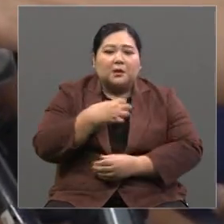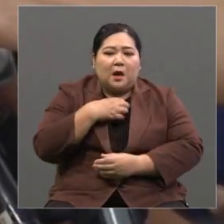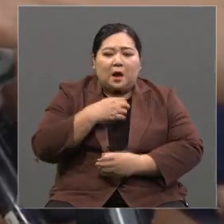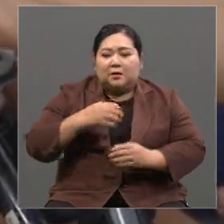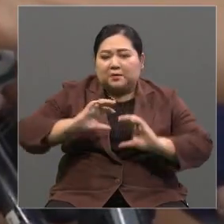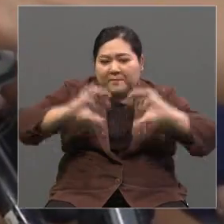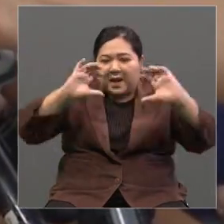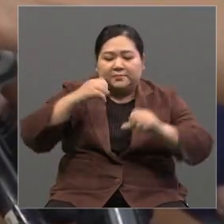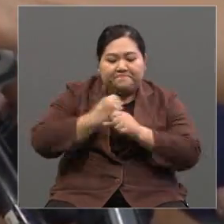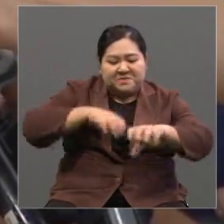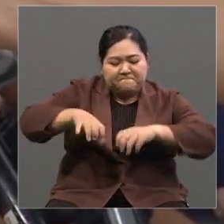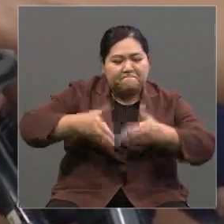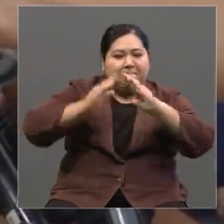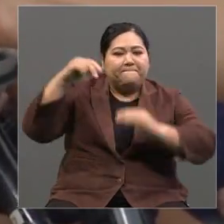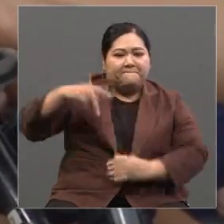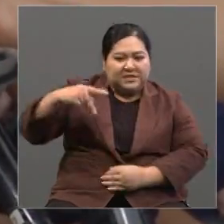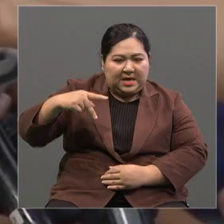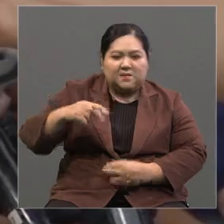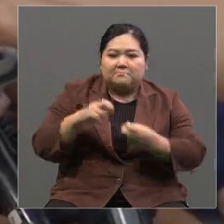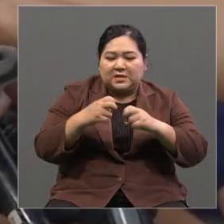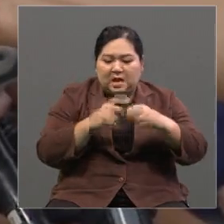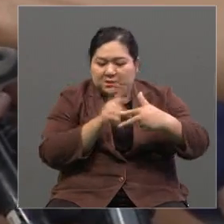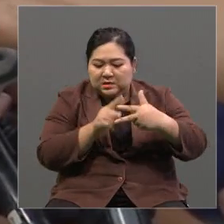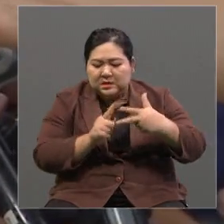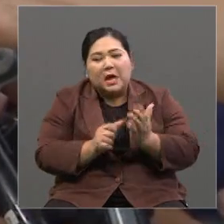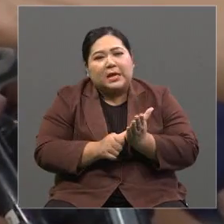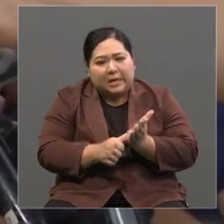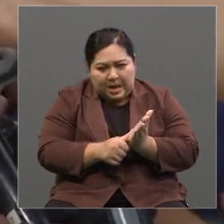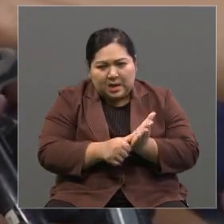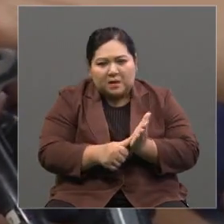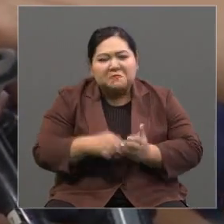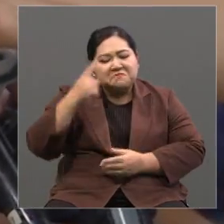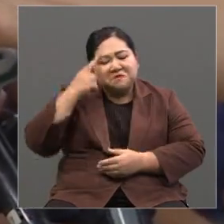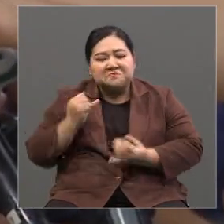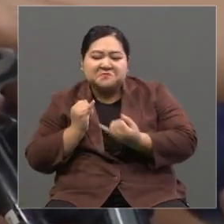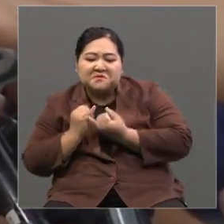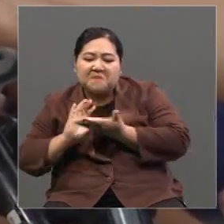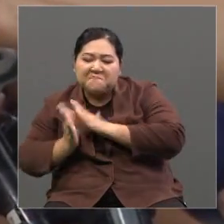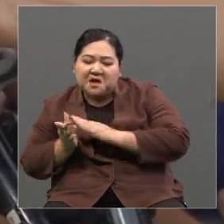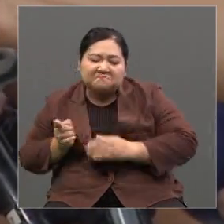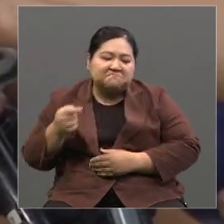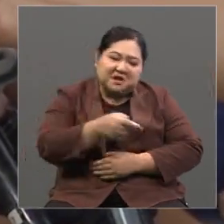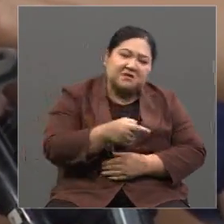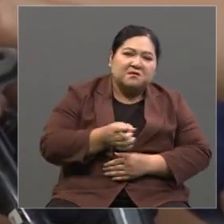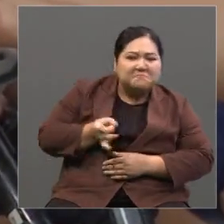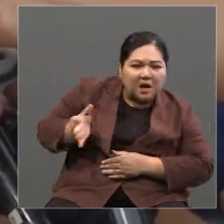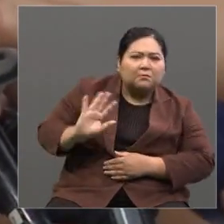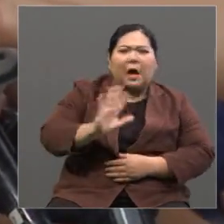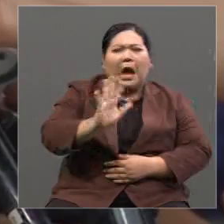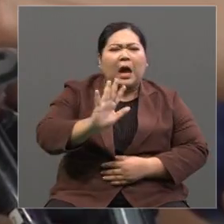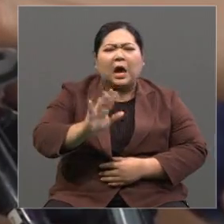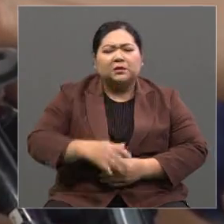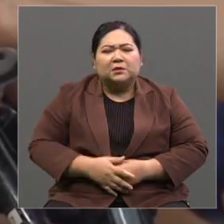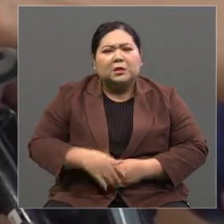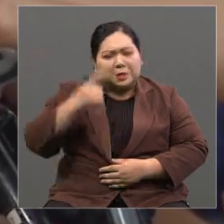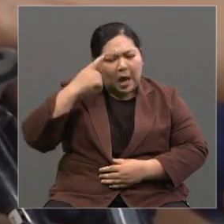ลพิเศษเพื่อจะแก้ไขปัญหาของประเทศไม่ใช่การเปลี่ยนขั้วแต่ว่าเป็นการสลายขั้วทั้งหมดอยากให้ทุกคนร่ว